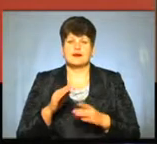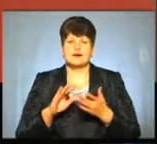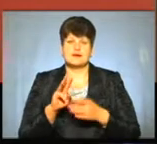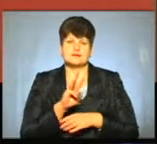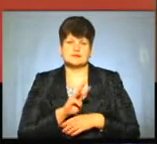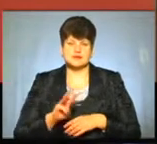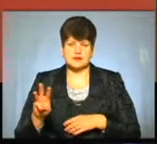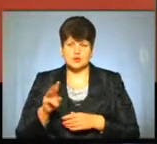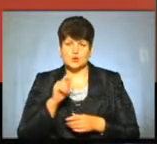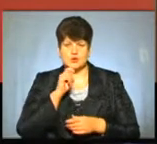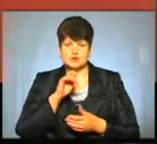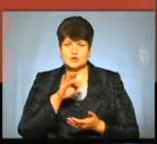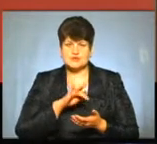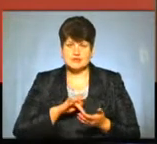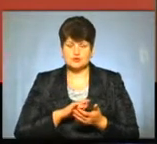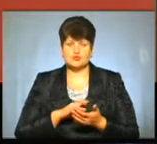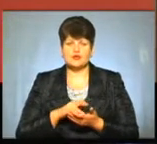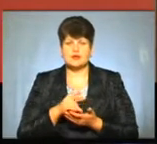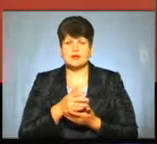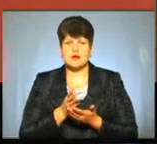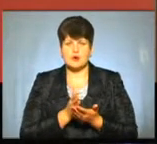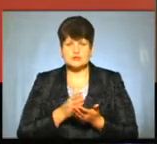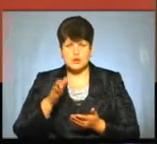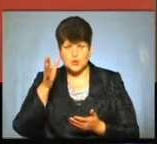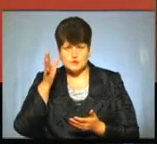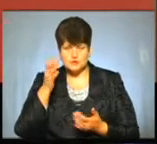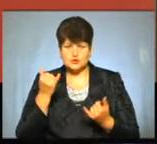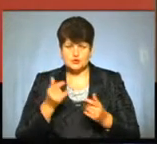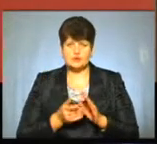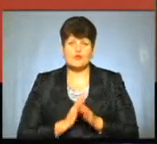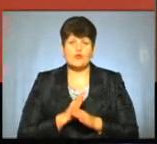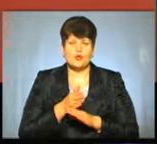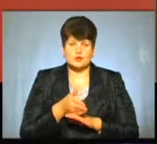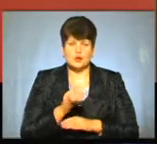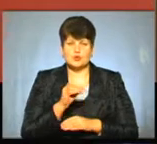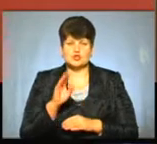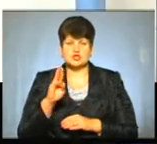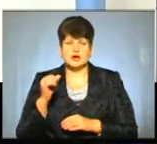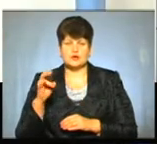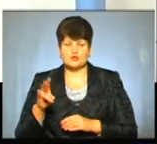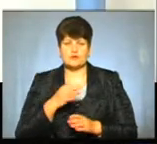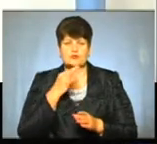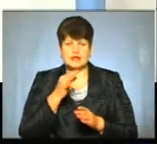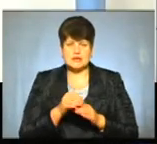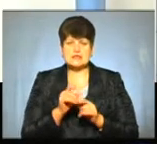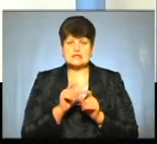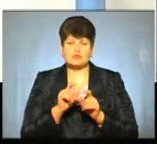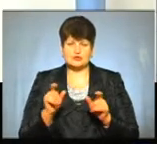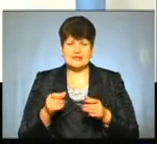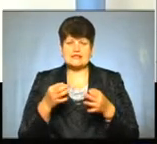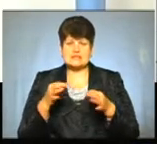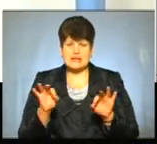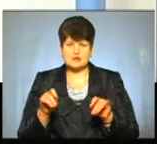Українського центру оцінювання якості освіти. Сьогодні гостем студії є Юрій Шайнюк. Відповідальний за пункт незалежного